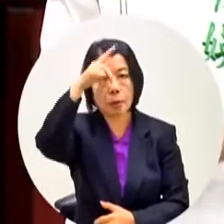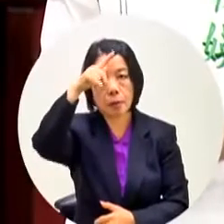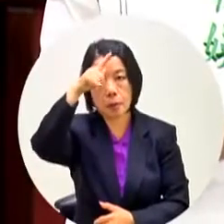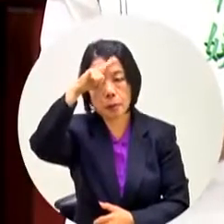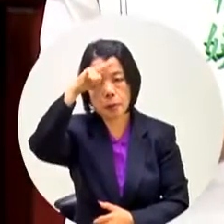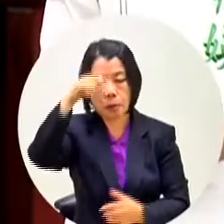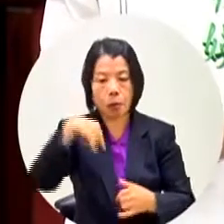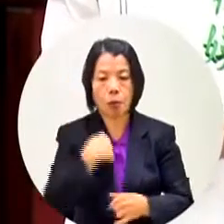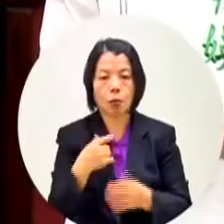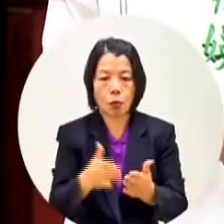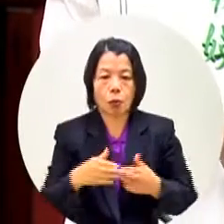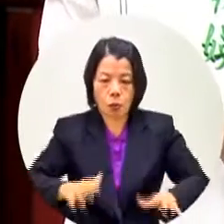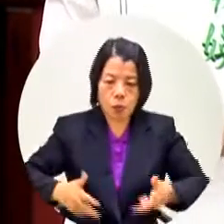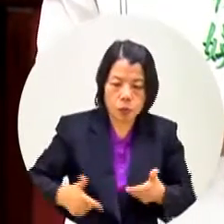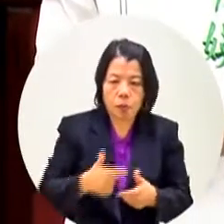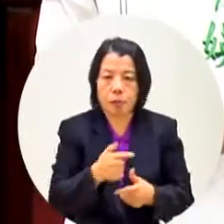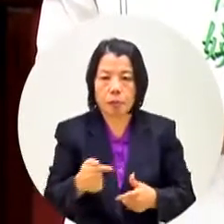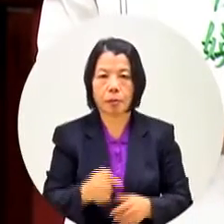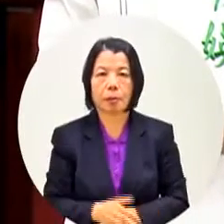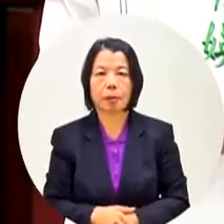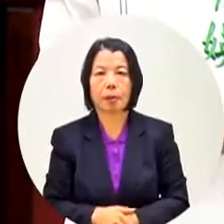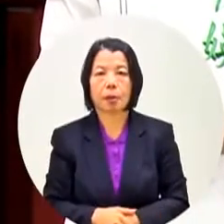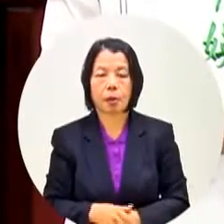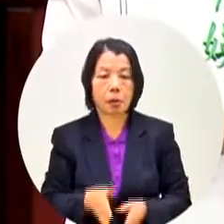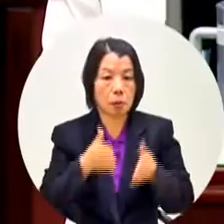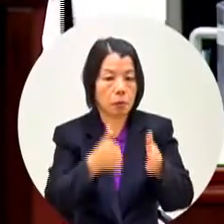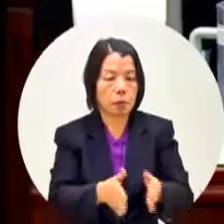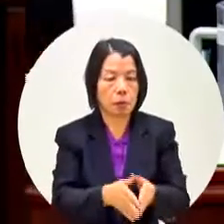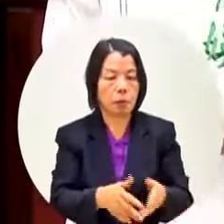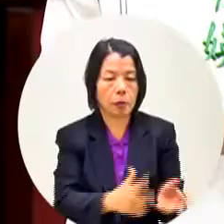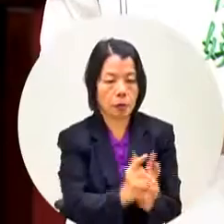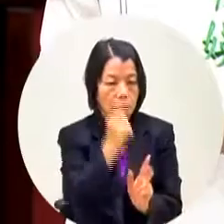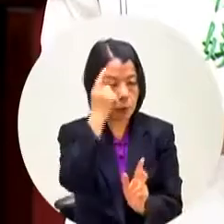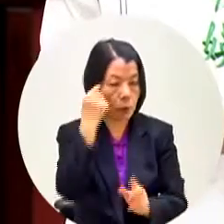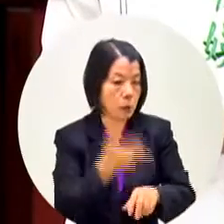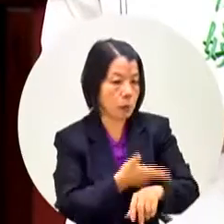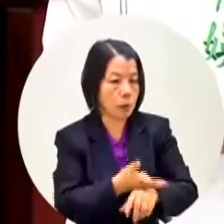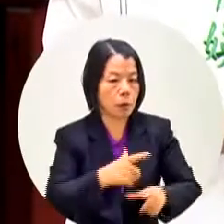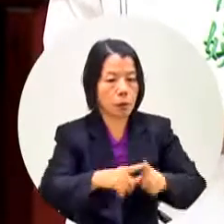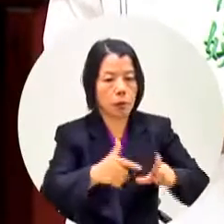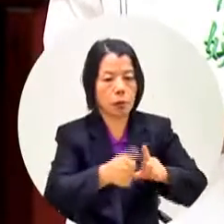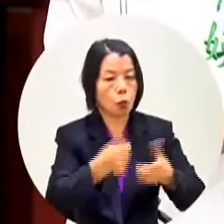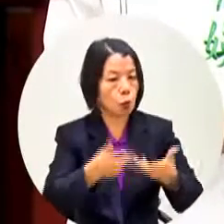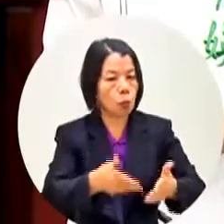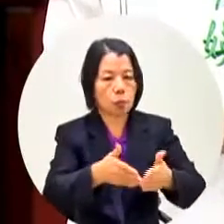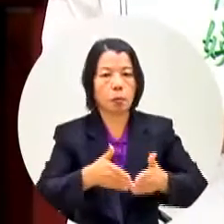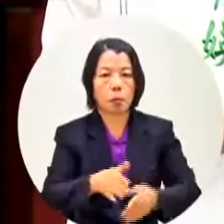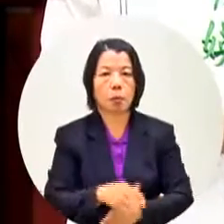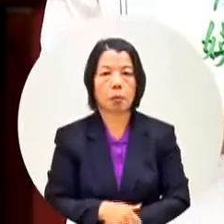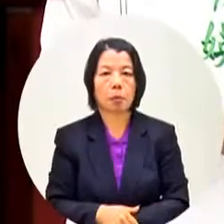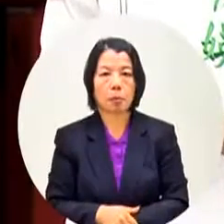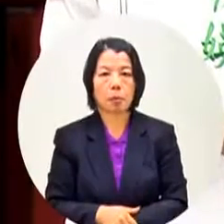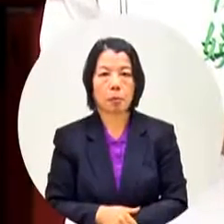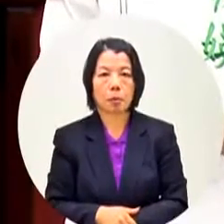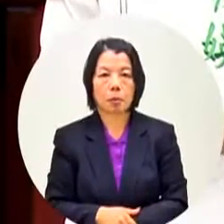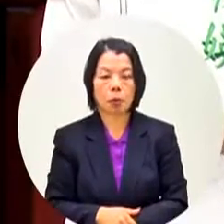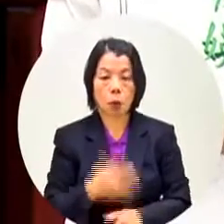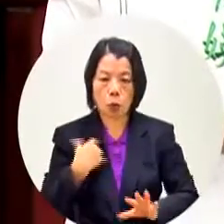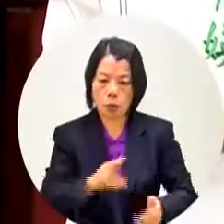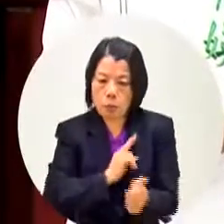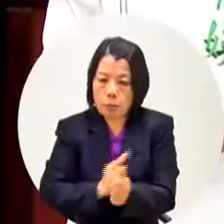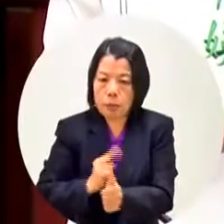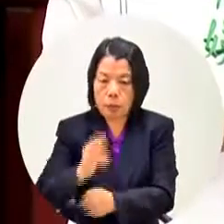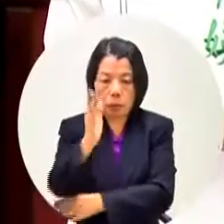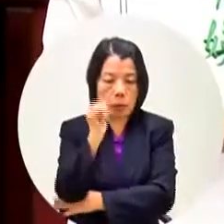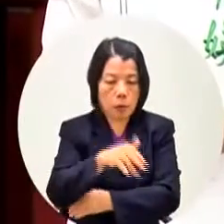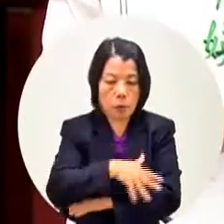科学园区内这8家工厂，如果他们到时候的诉求是希望能够原地保留，我们市政府团队能够提供什么样的协助？谢